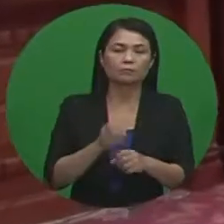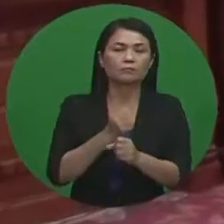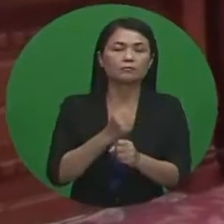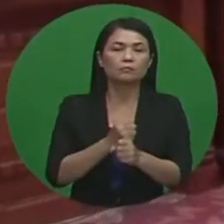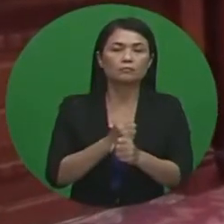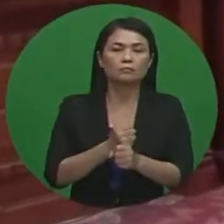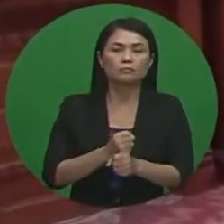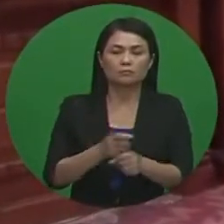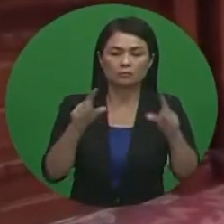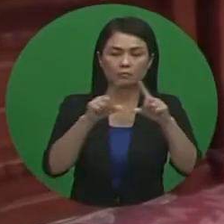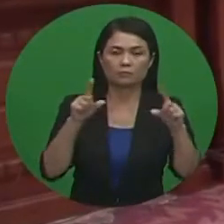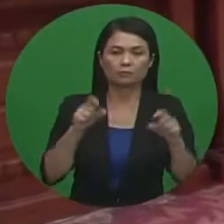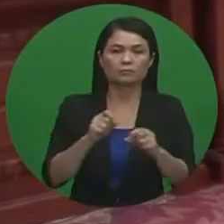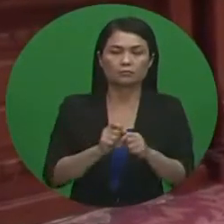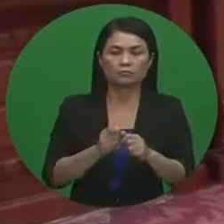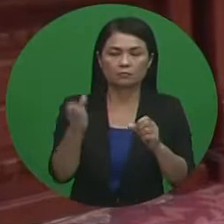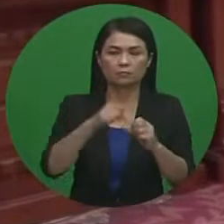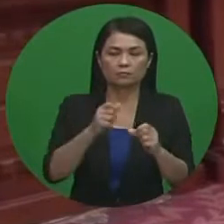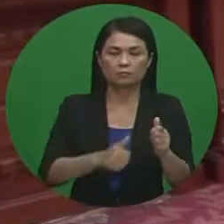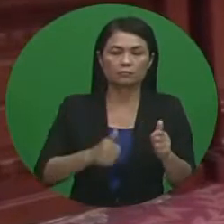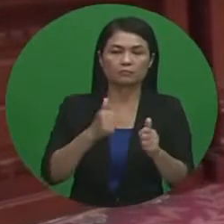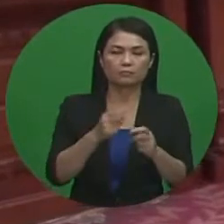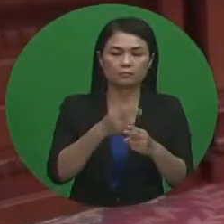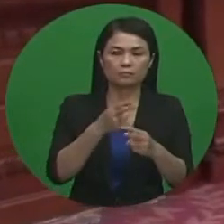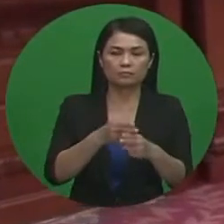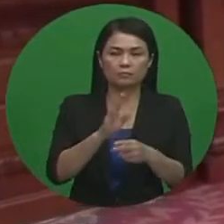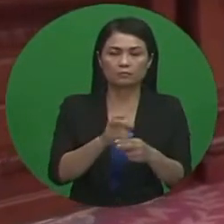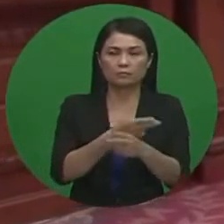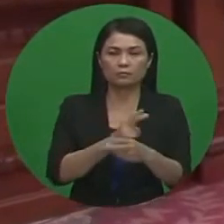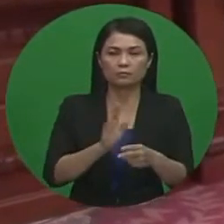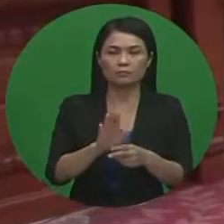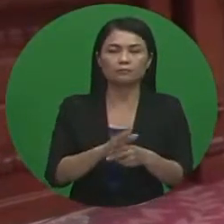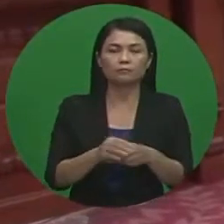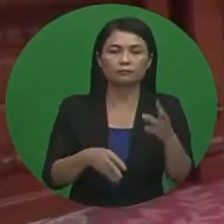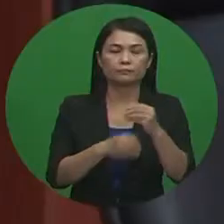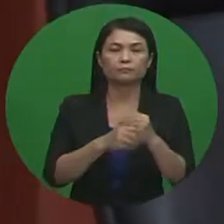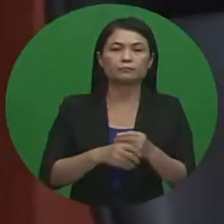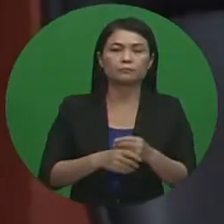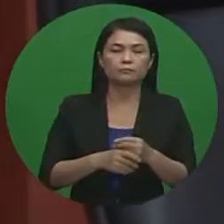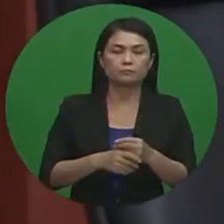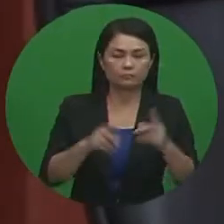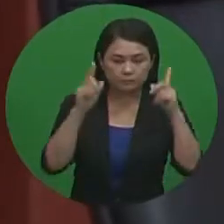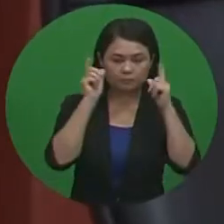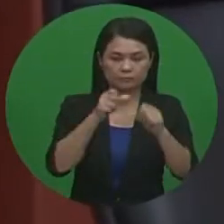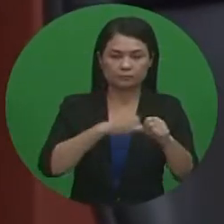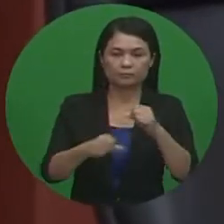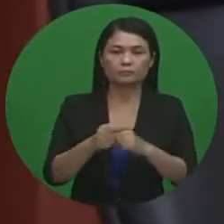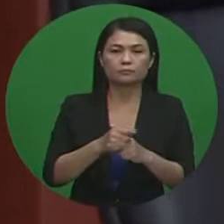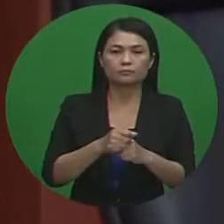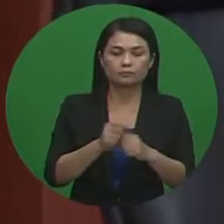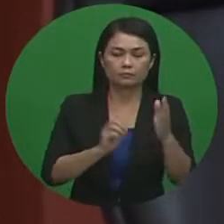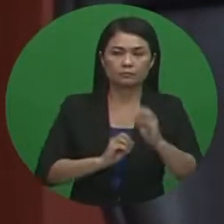ឲ្យខូចស្លាកយីហោធ្វើឲ្យខូចគុណភាពនិងកេរ្តិ៍ឈ្មោះរបស់ផលិតផលរបស់គេថែមទៀតឯកឧត្តមបន្តថា